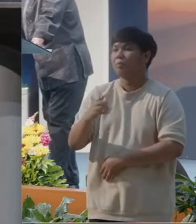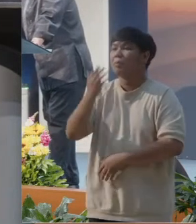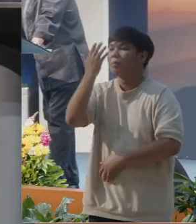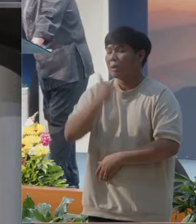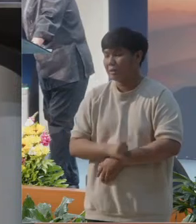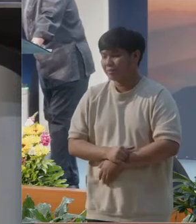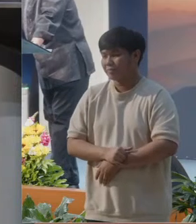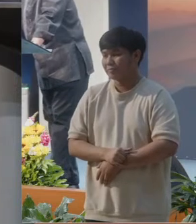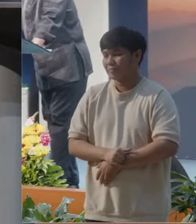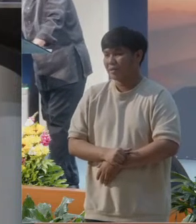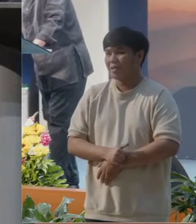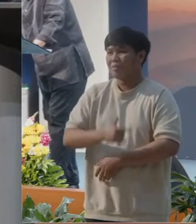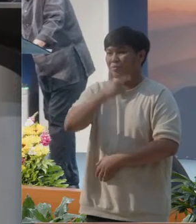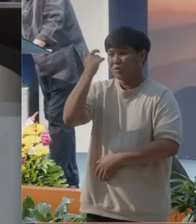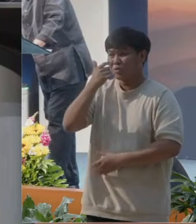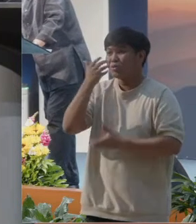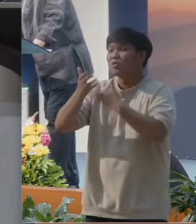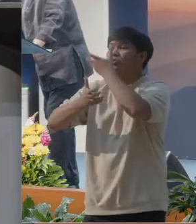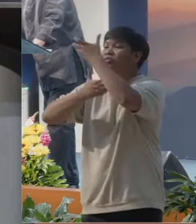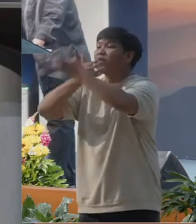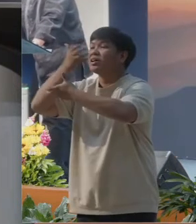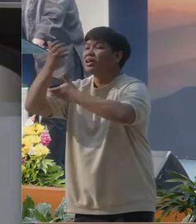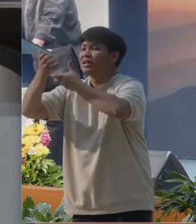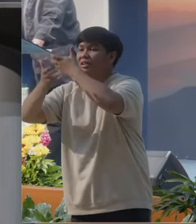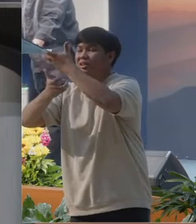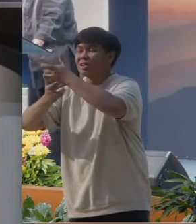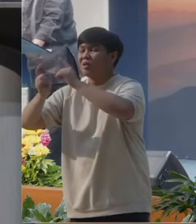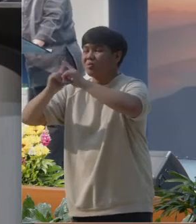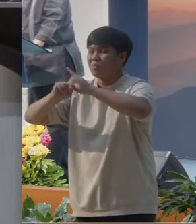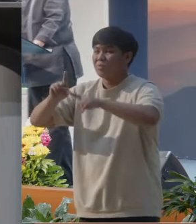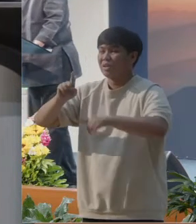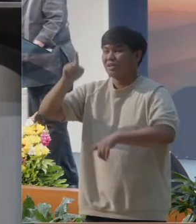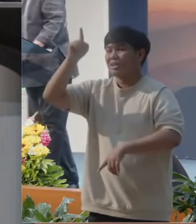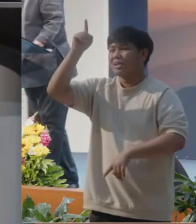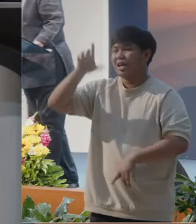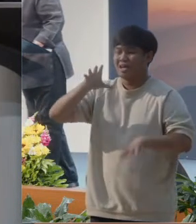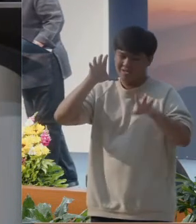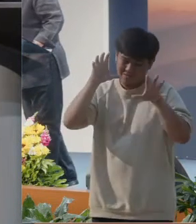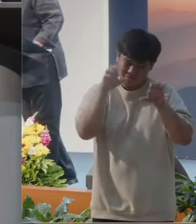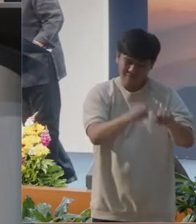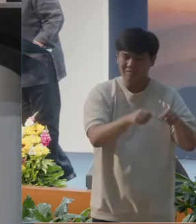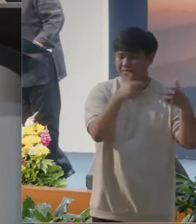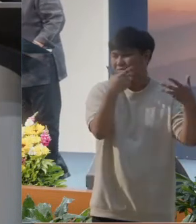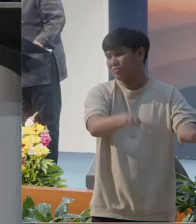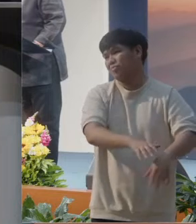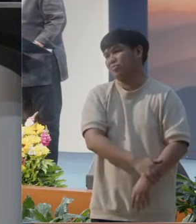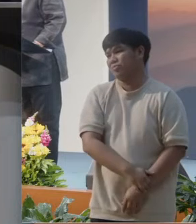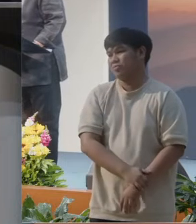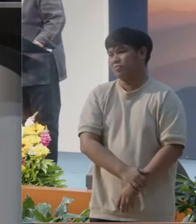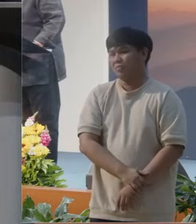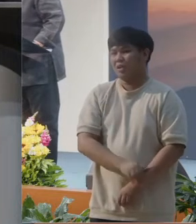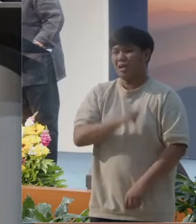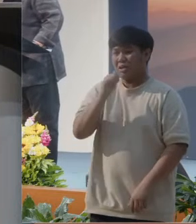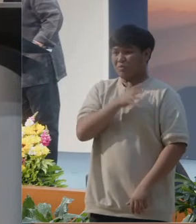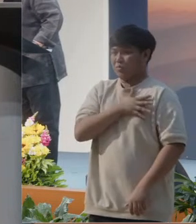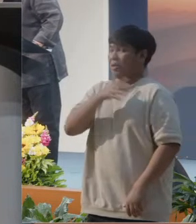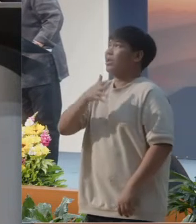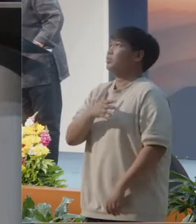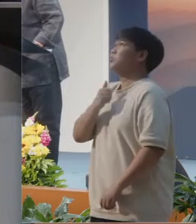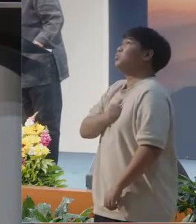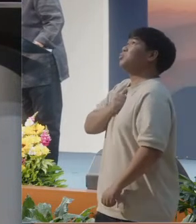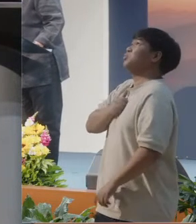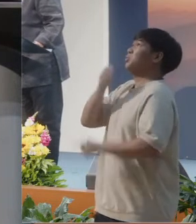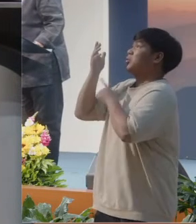sapagkat umamin lamang siya nang wala na siyang lalabasan. Wala na siyang lulusutan.